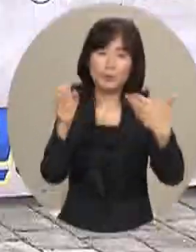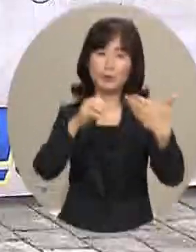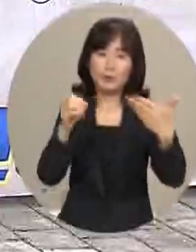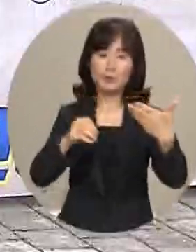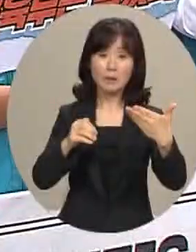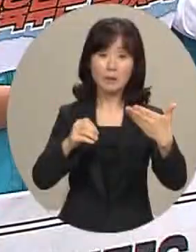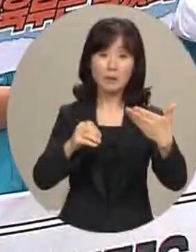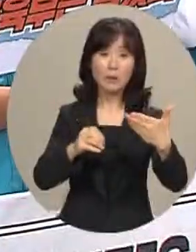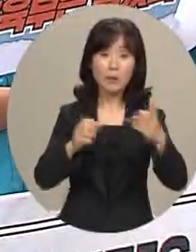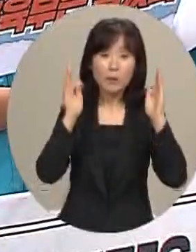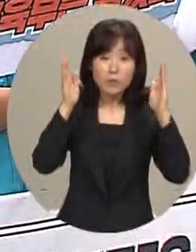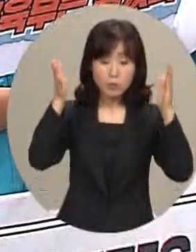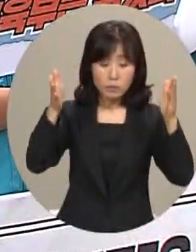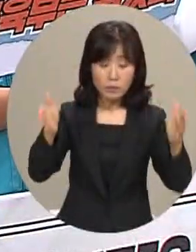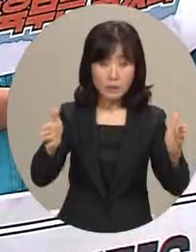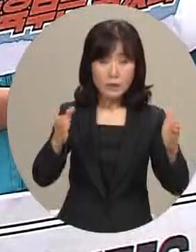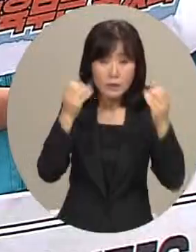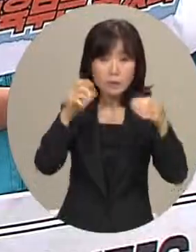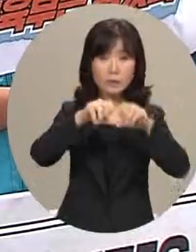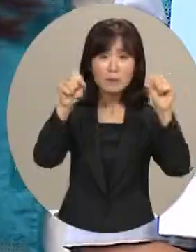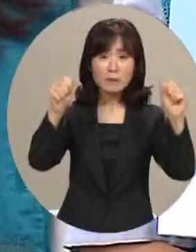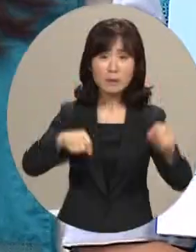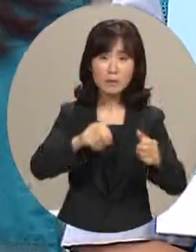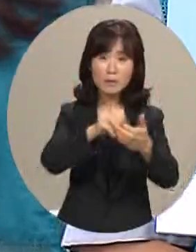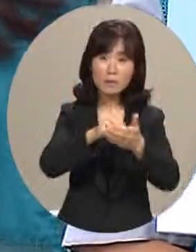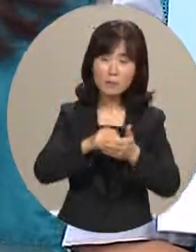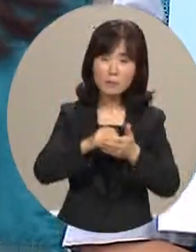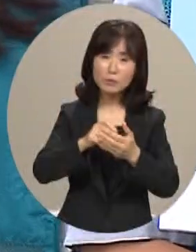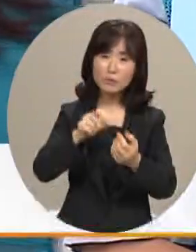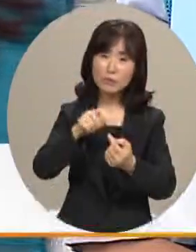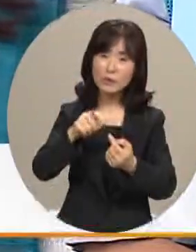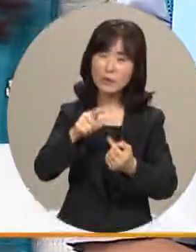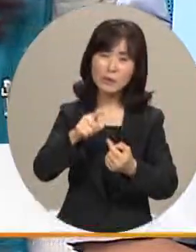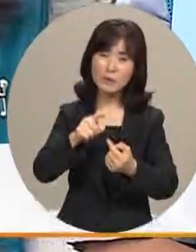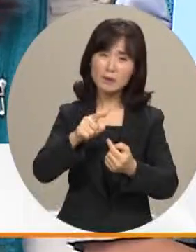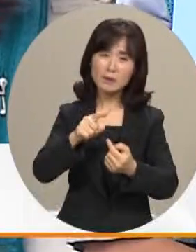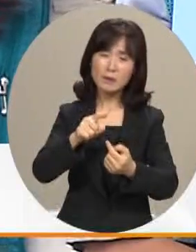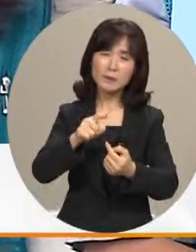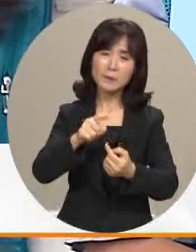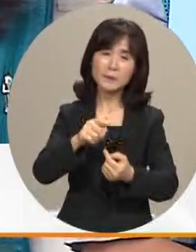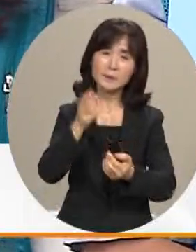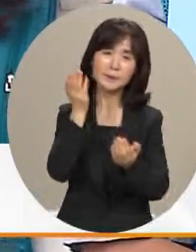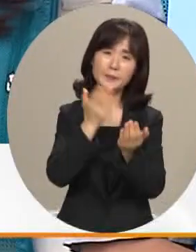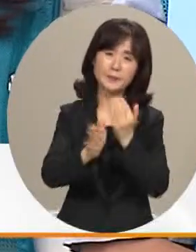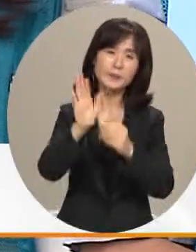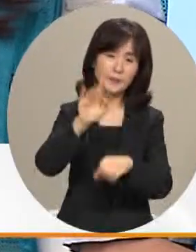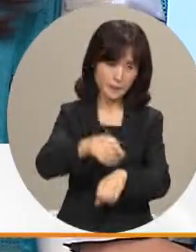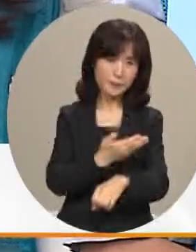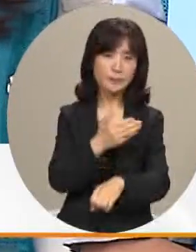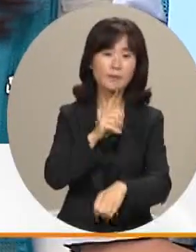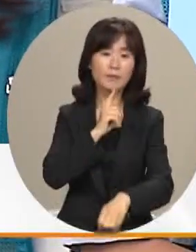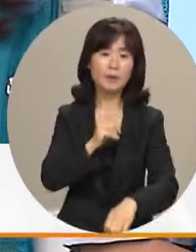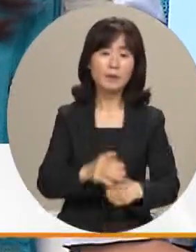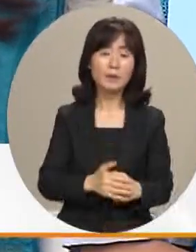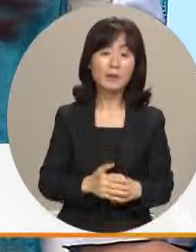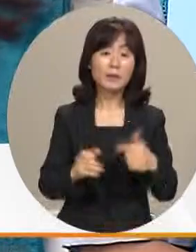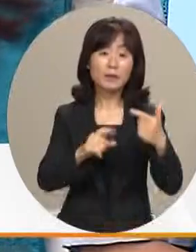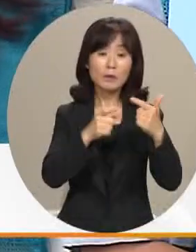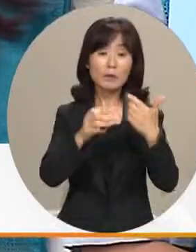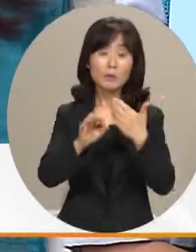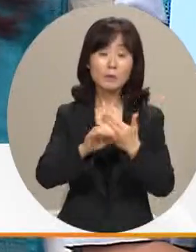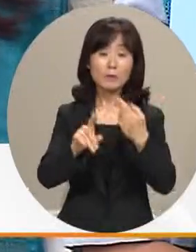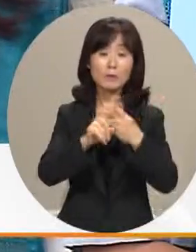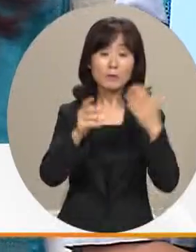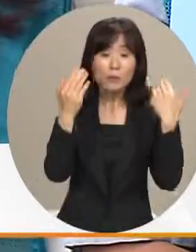새 시스템을 도입하는 건 무리였다고 지적합니다 6월이면 중학교와 고등학교에서는 기말고사와 수행평가 처리